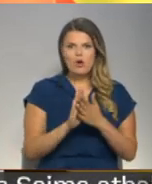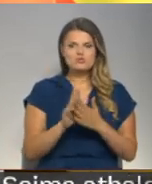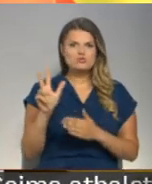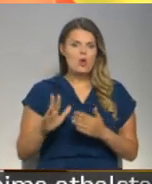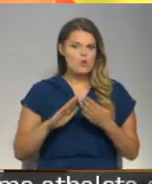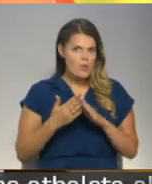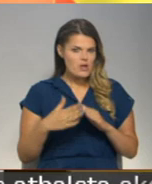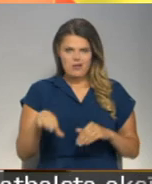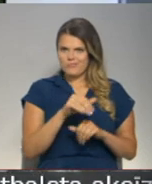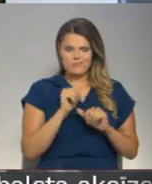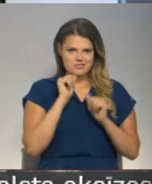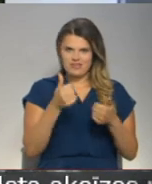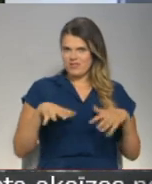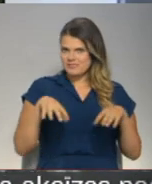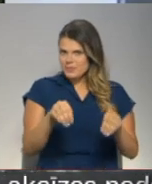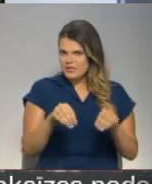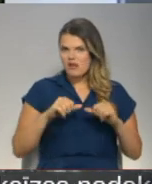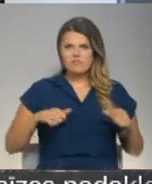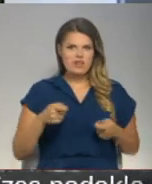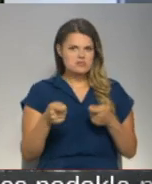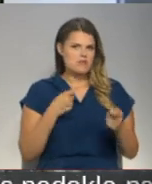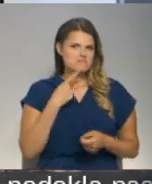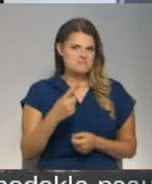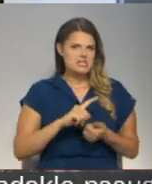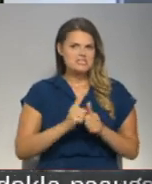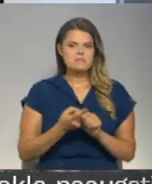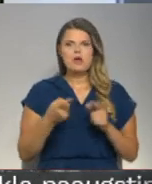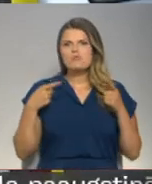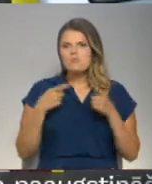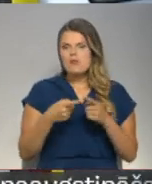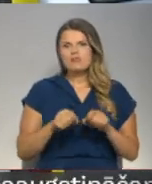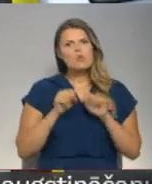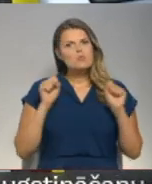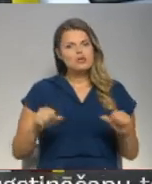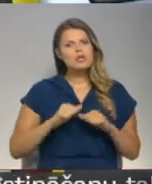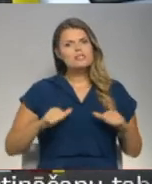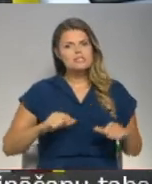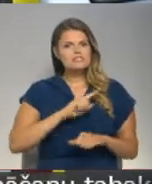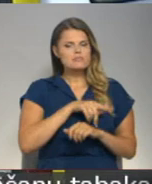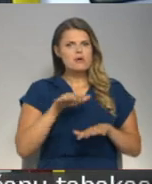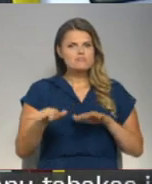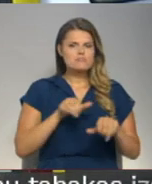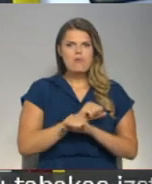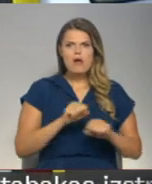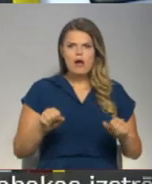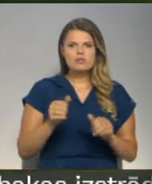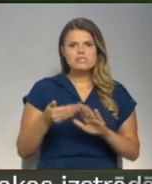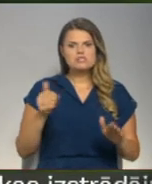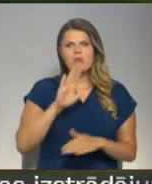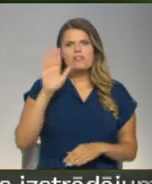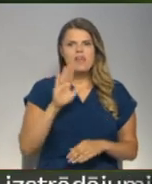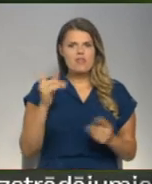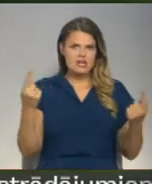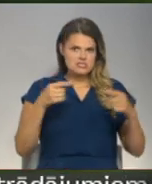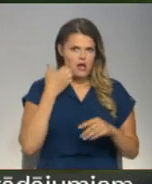Daugavpili, tad mēs netiksim galā. Dienesta vadība uzsver, ka izmaiņu mērķis ir nodrošināt dienesta spēju reaģēt uz izsaukumiem dienas stundās, kad